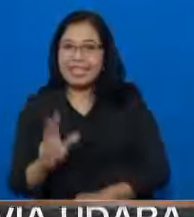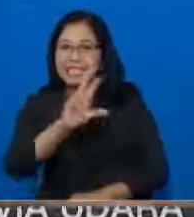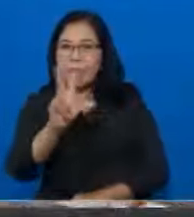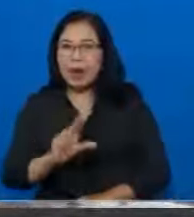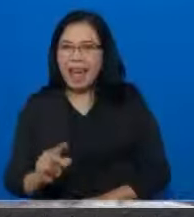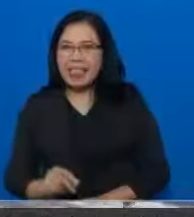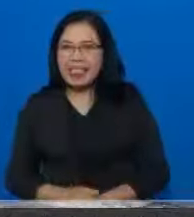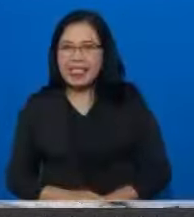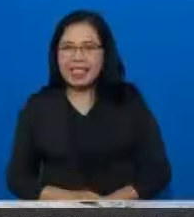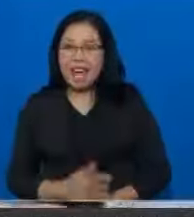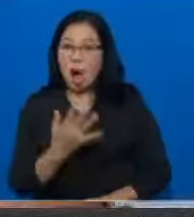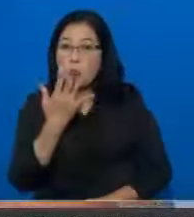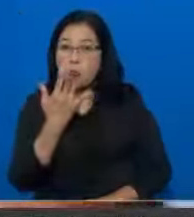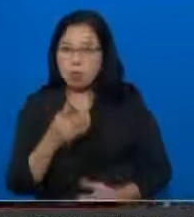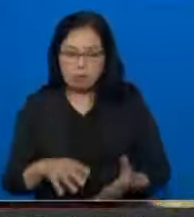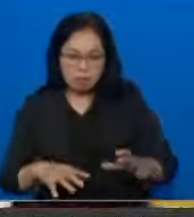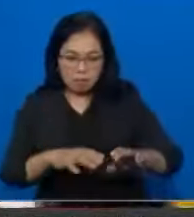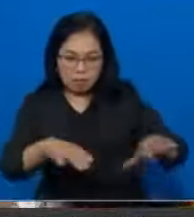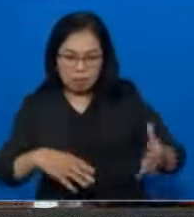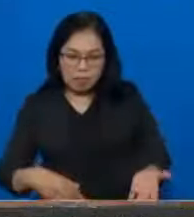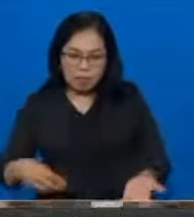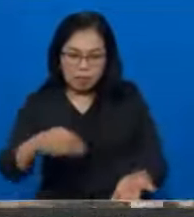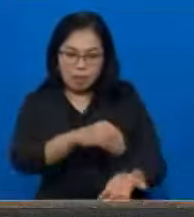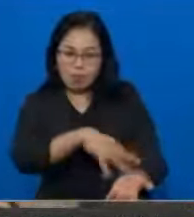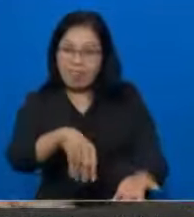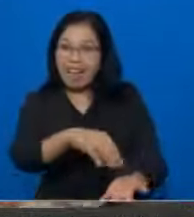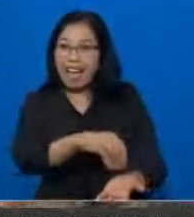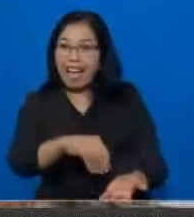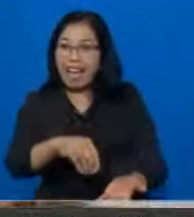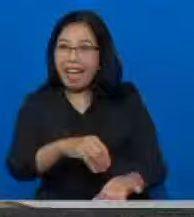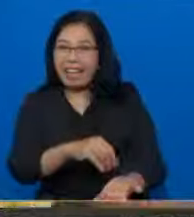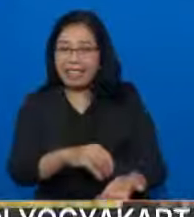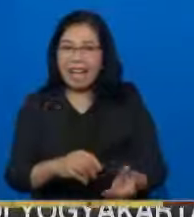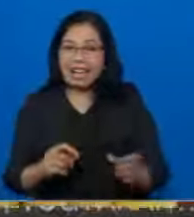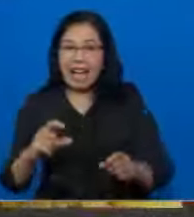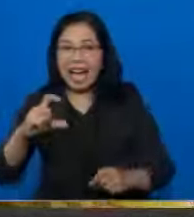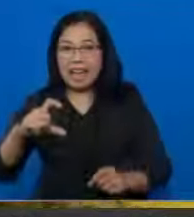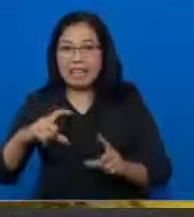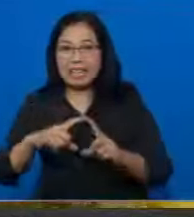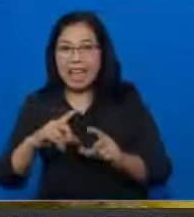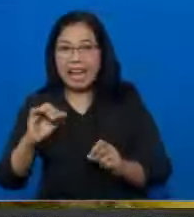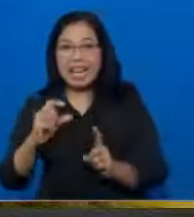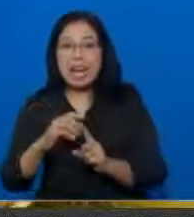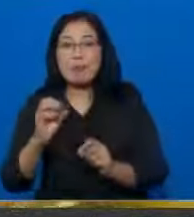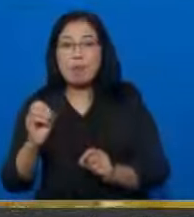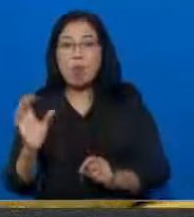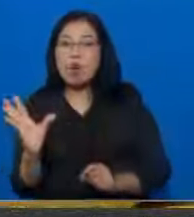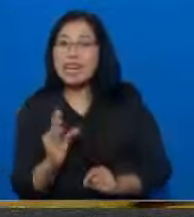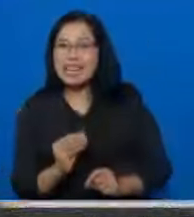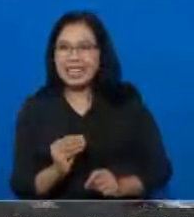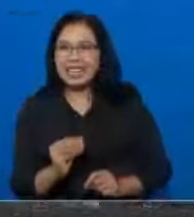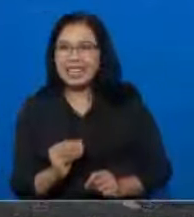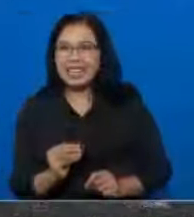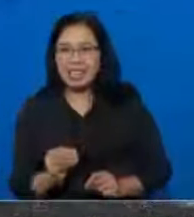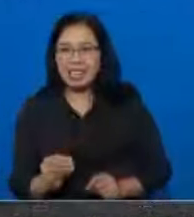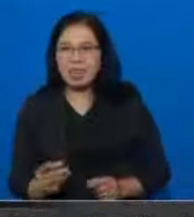Tambun adalah sajian bubur yang tidak menggunakan kuah kuning, melainkan terdapat taburan caipo kering. Tentu saja berjualan menggunakan sepeda